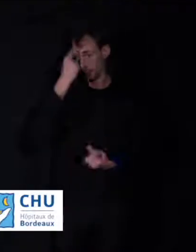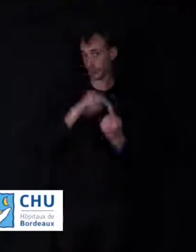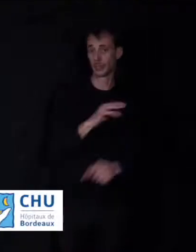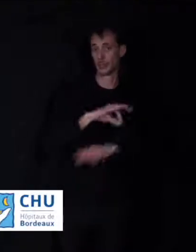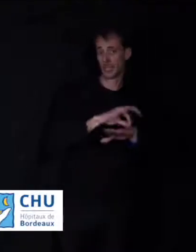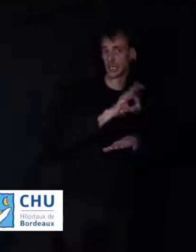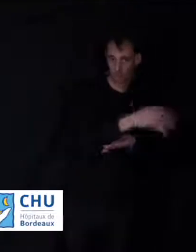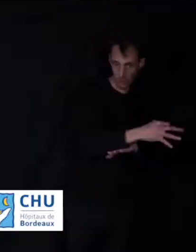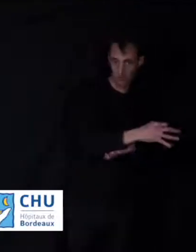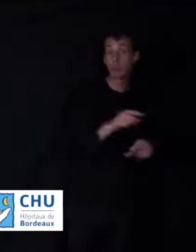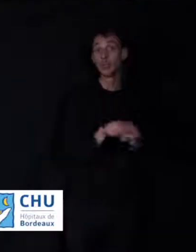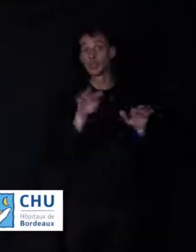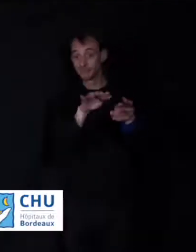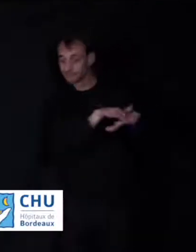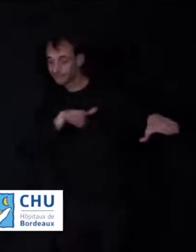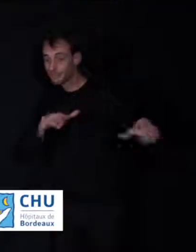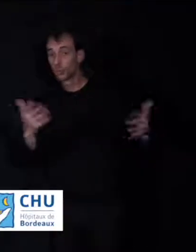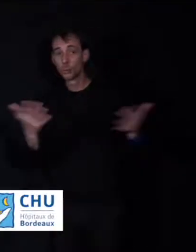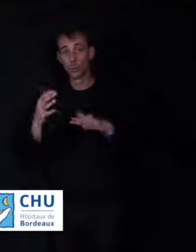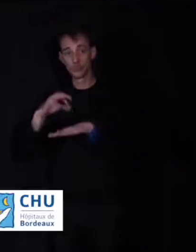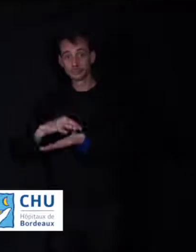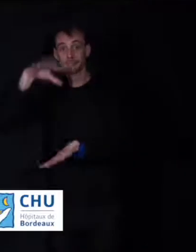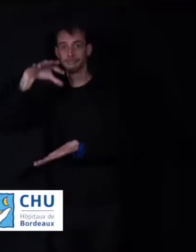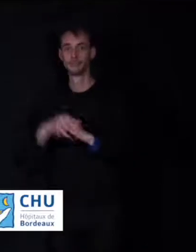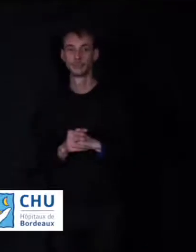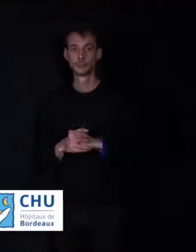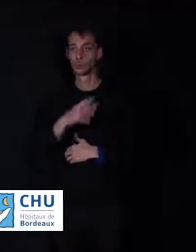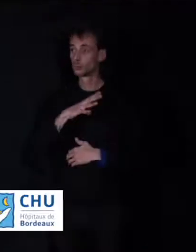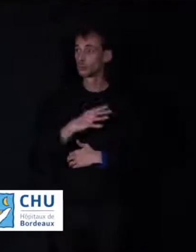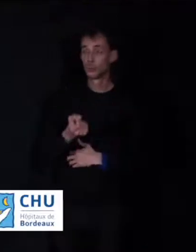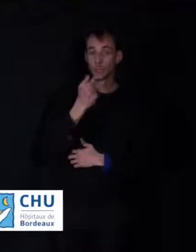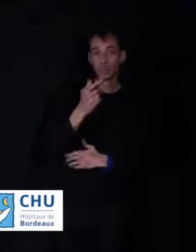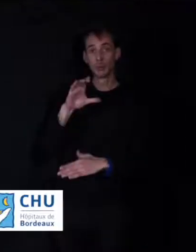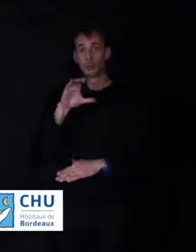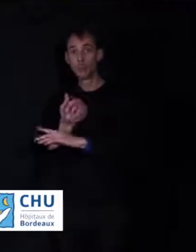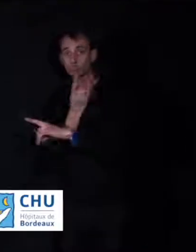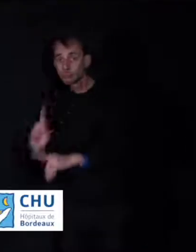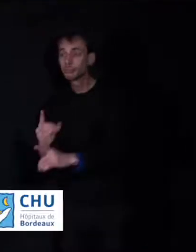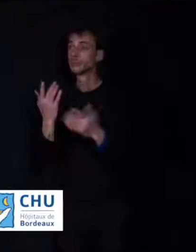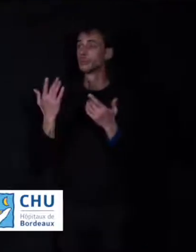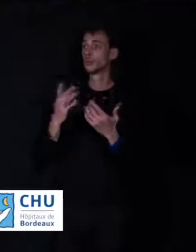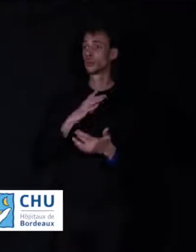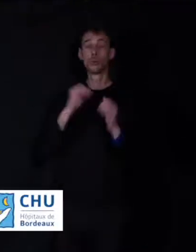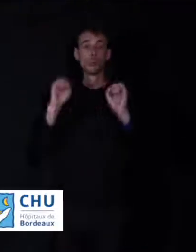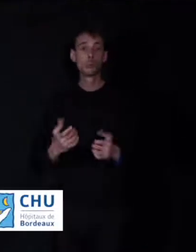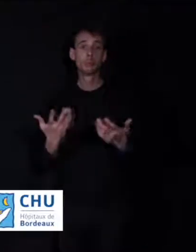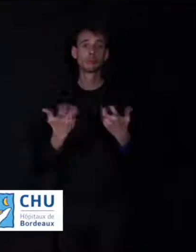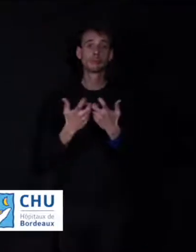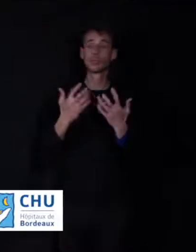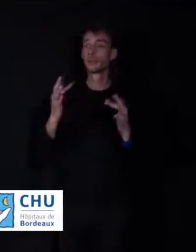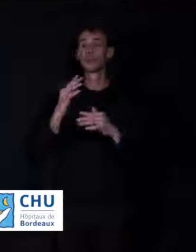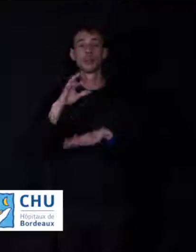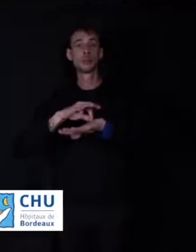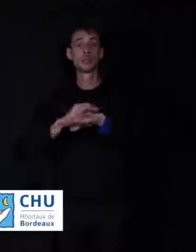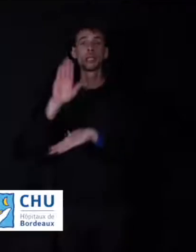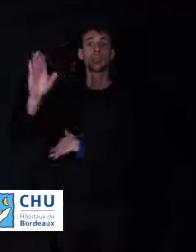pan curatif. Nous avons des antibiotiques, nous avons des antiviraux, des antifongiques, on traite le paludisme. Mais le pan le